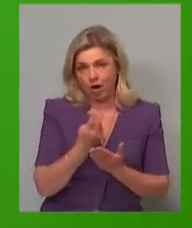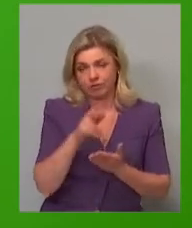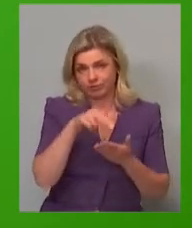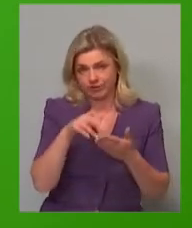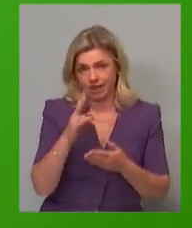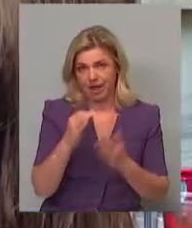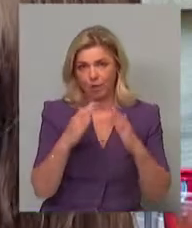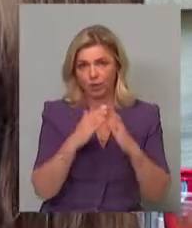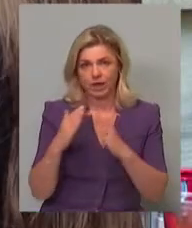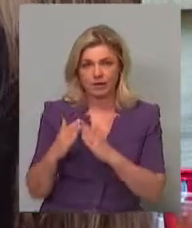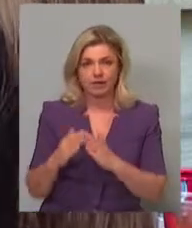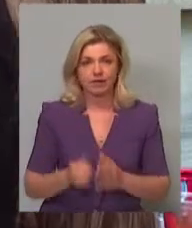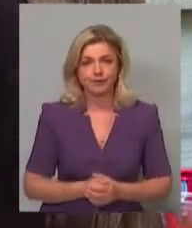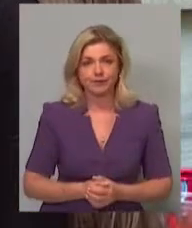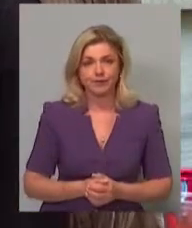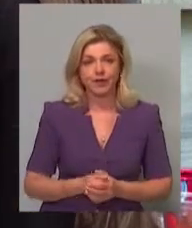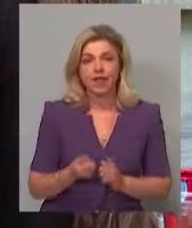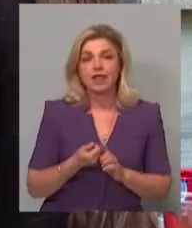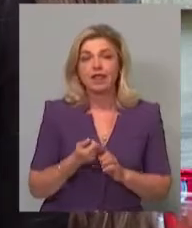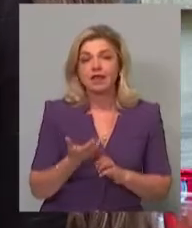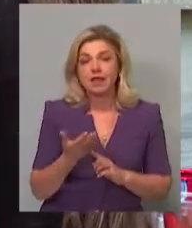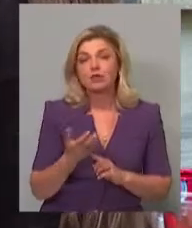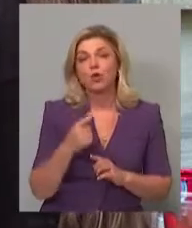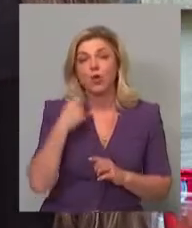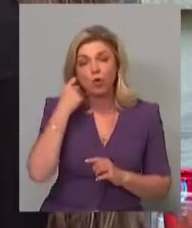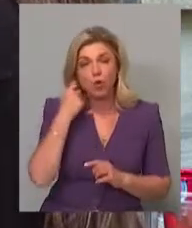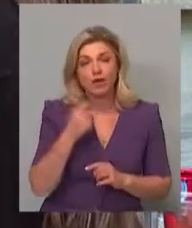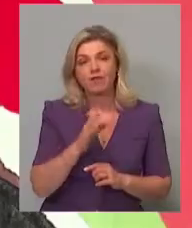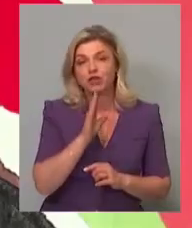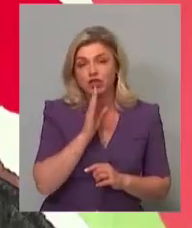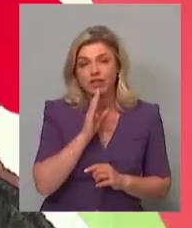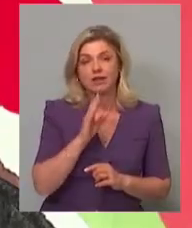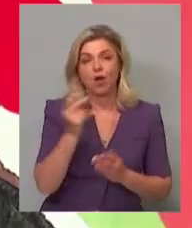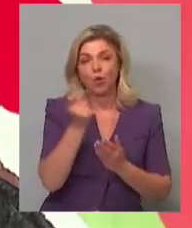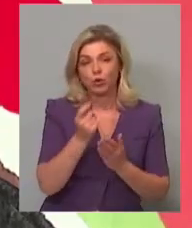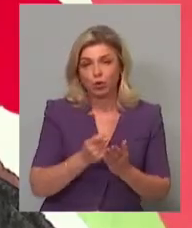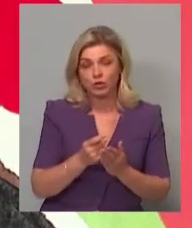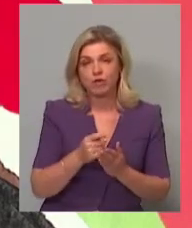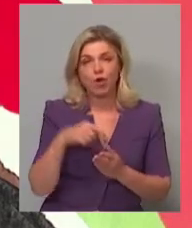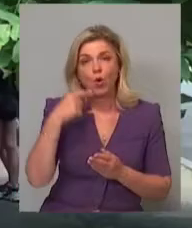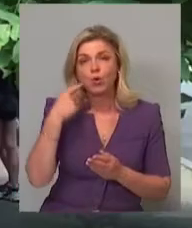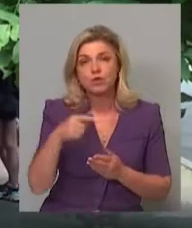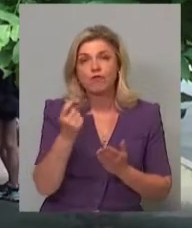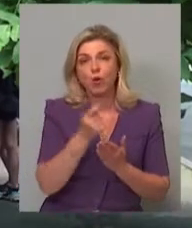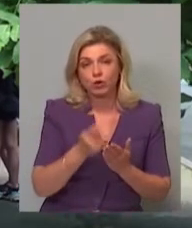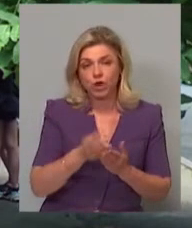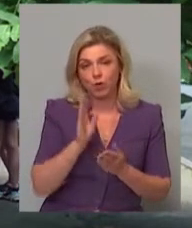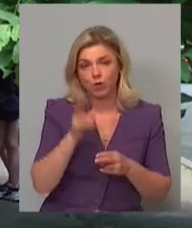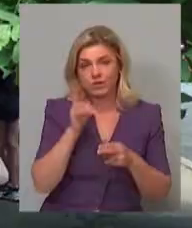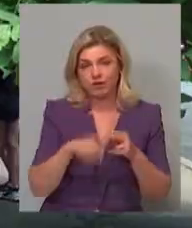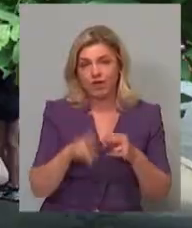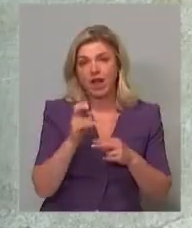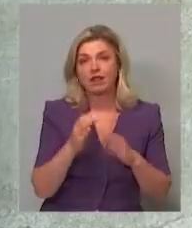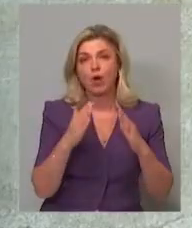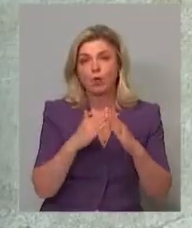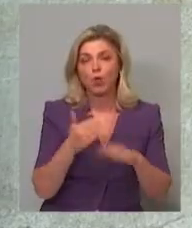будинках. Ще кілька рухів пензлем і дівчина у червоному капелюсі українського художника Олександра Мурашка буде завершена на будинку по